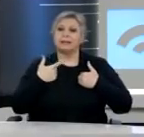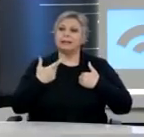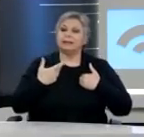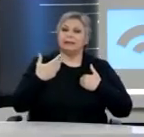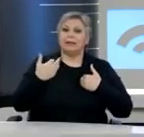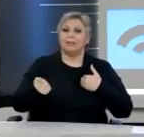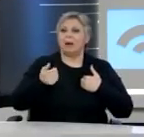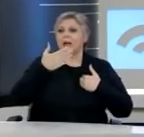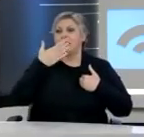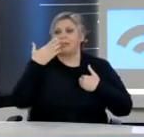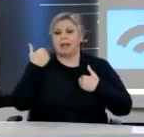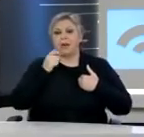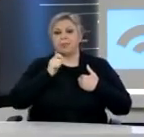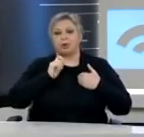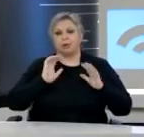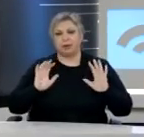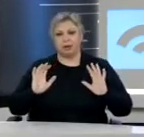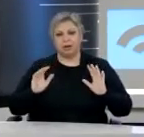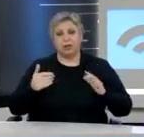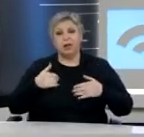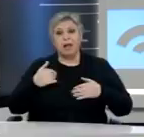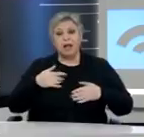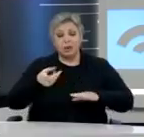Εγώ λοιπόν ξεκαθάρισα τη θέση μου, κυρίες και κύριοι συνάδελφοι.